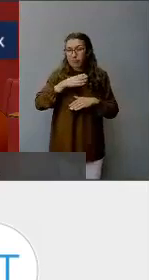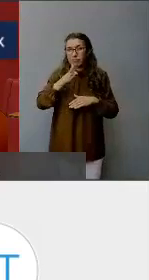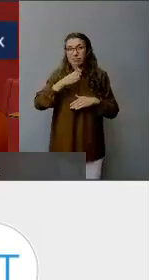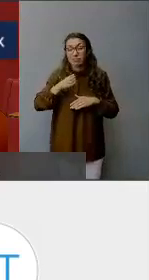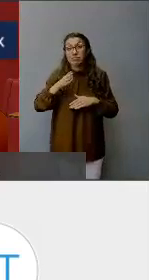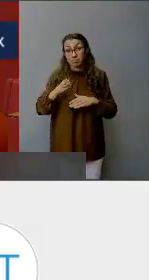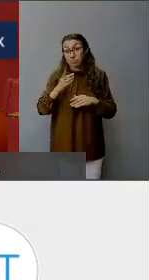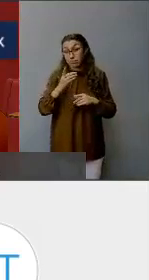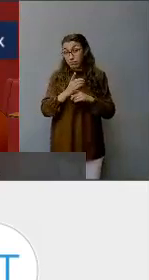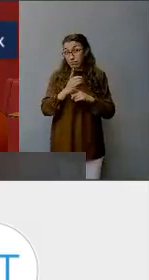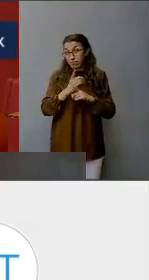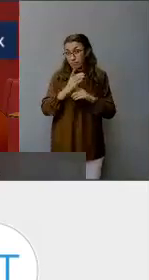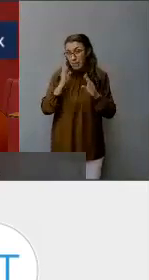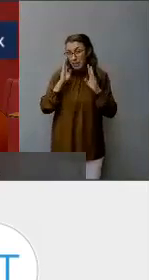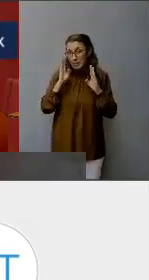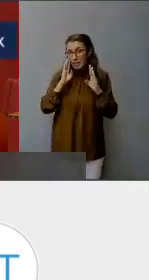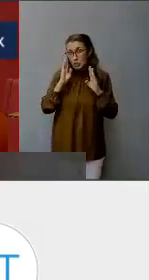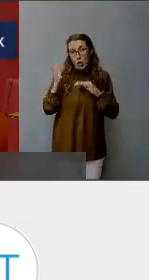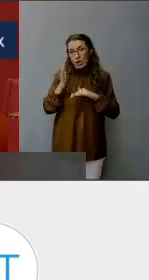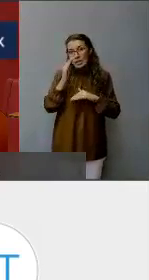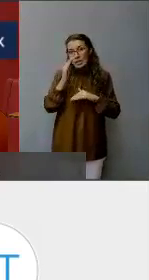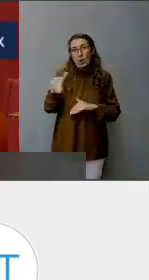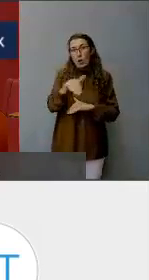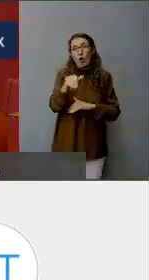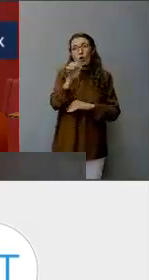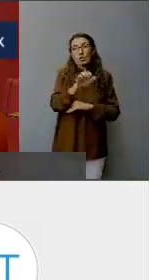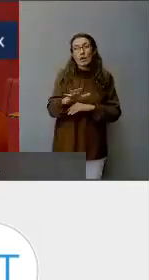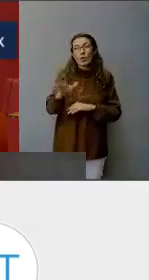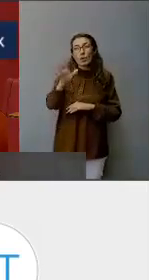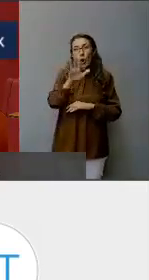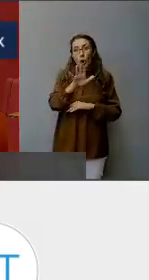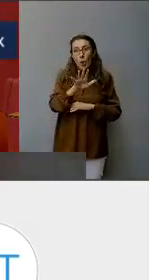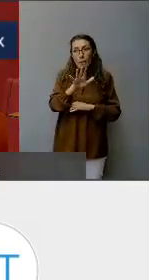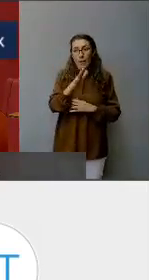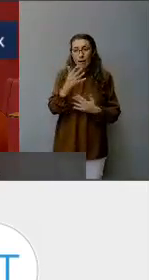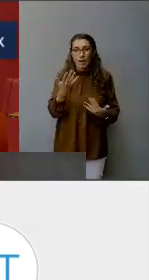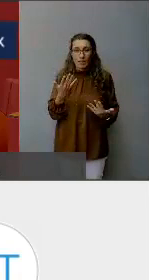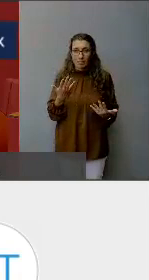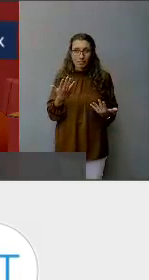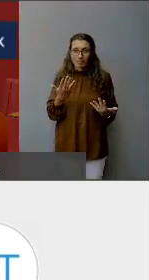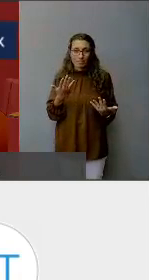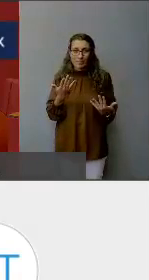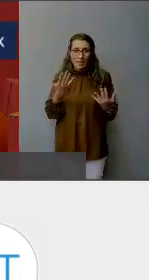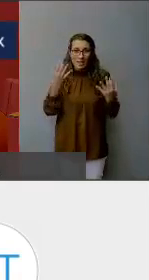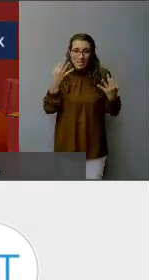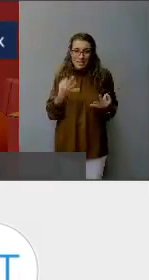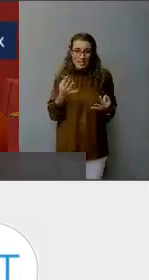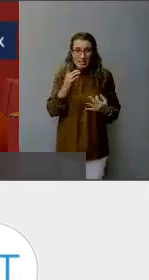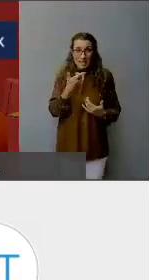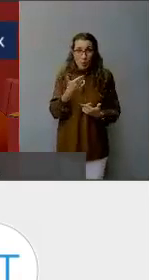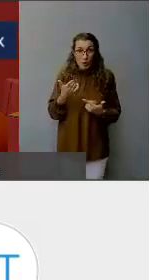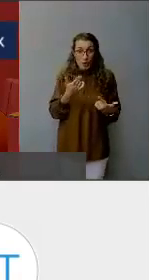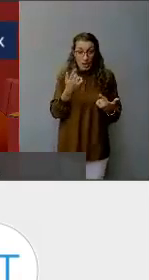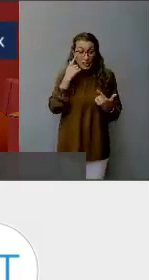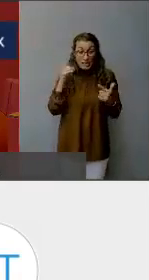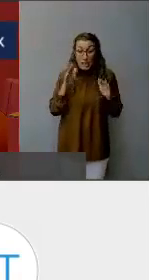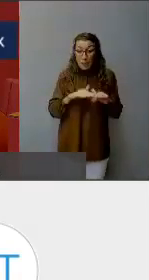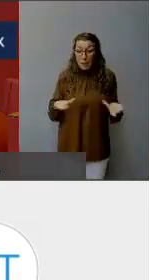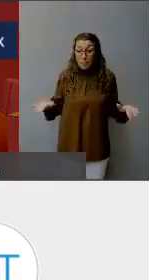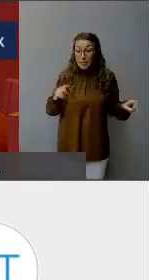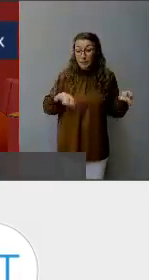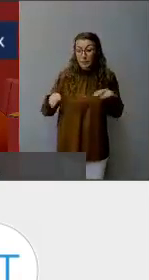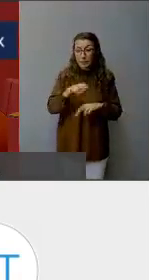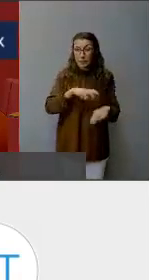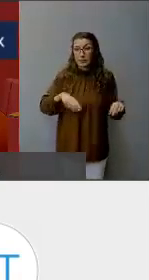corso europa tanto per essere chiari non darebbe garanzia di sicurezza e certamente addirittura